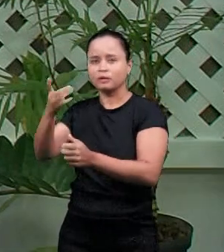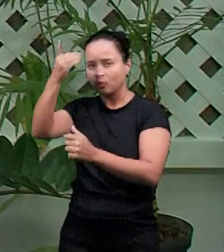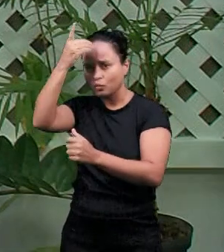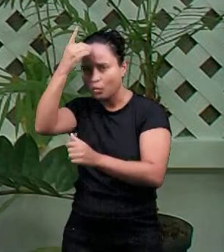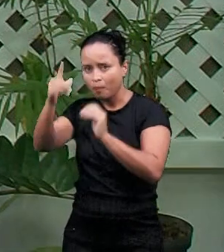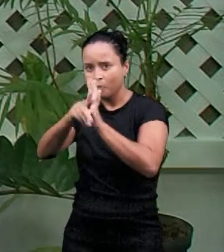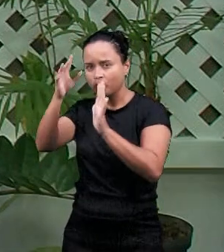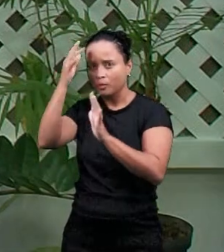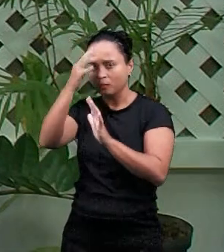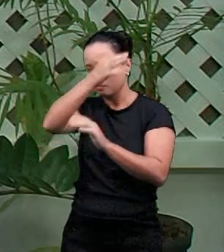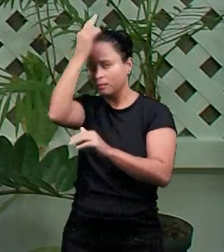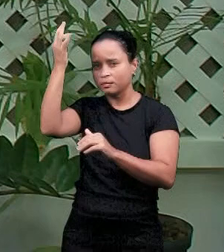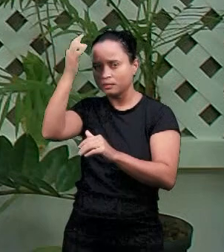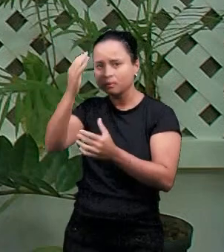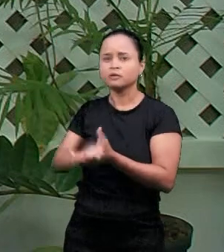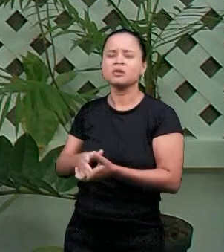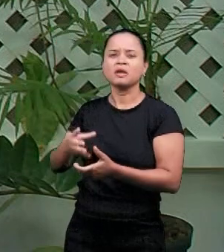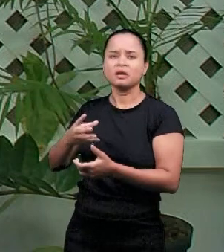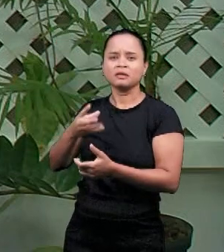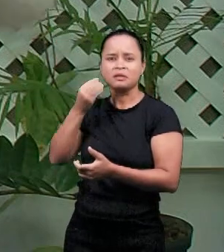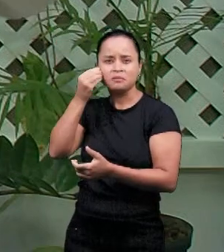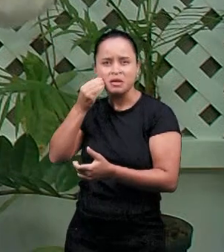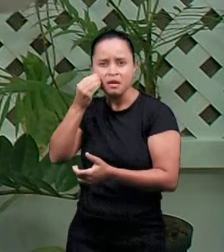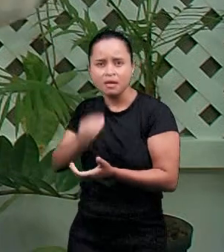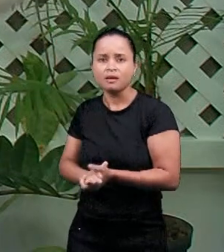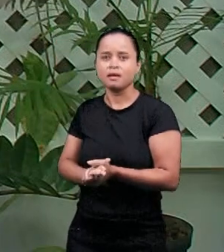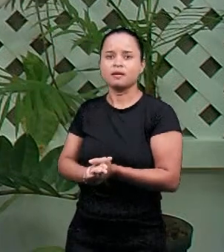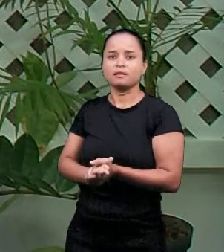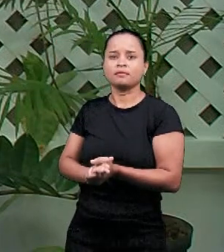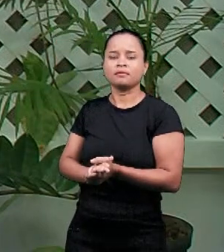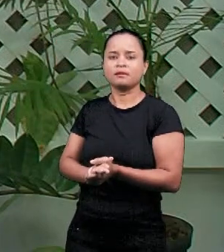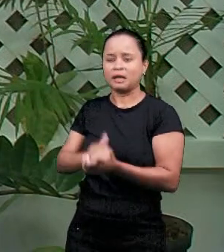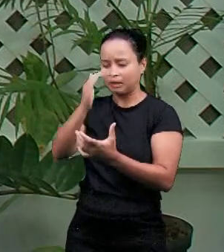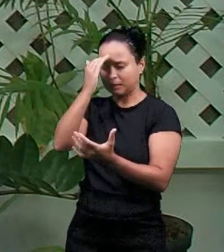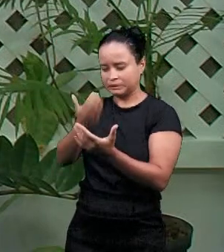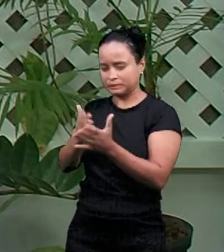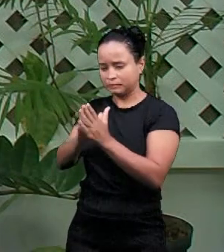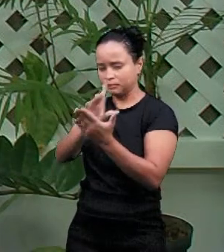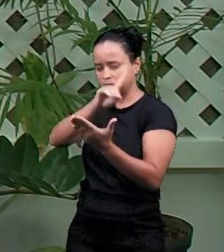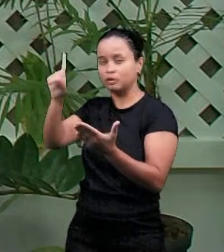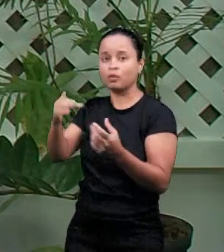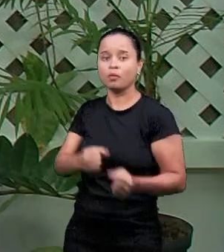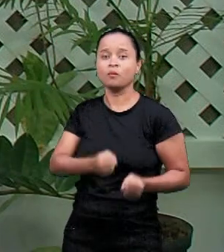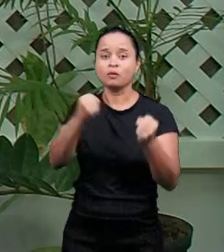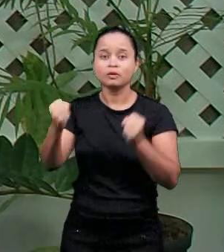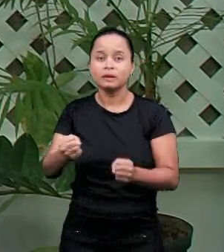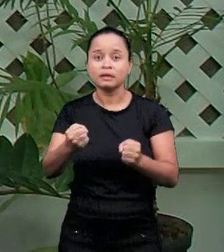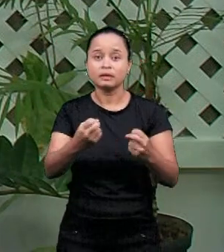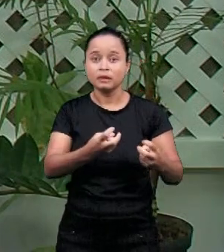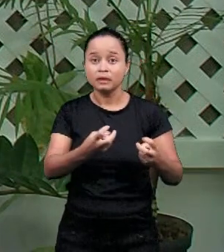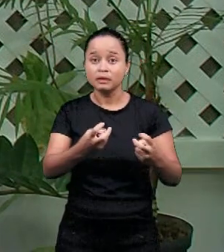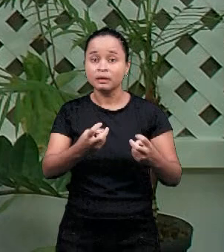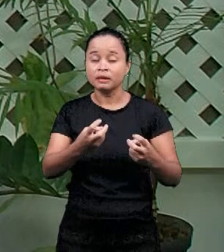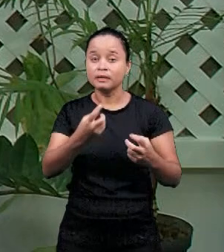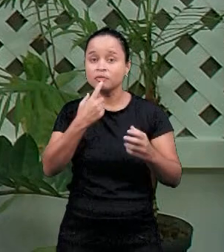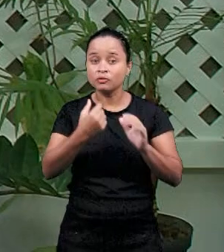révélée, qui ont le pouvoir du sang de Jésus. Le Seigneur nous a donné en ce monde